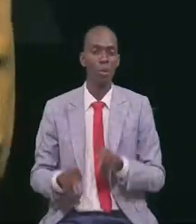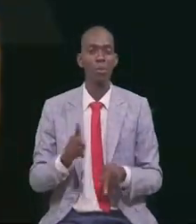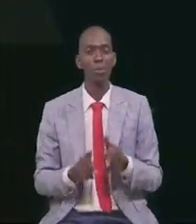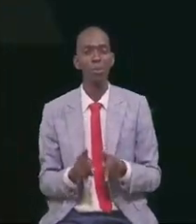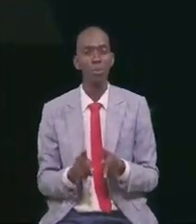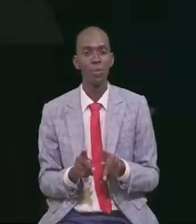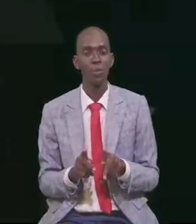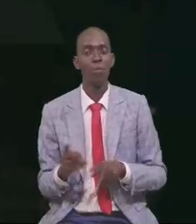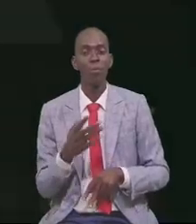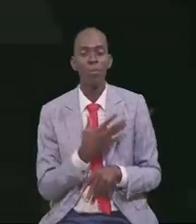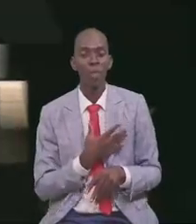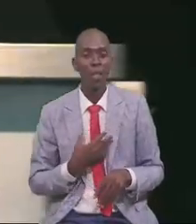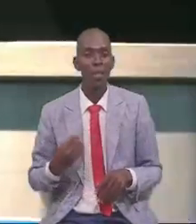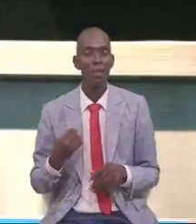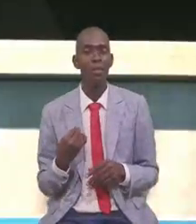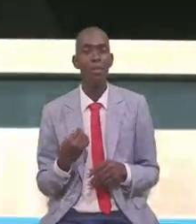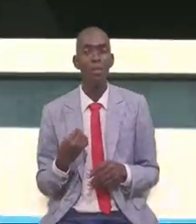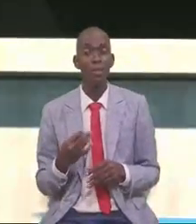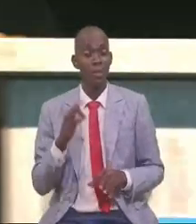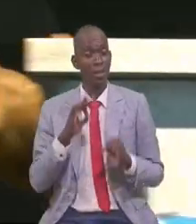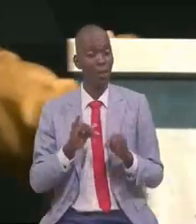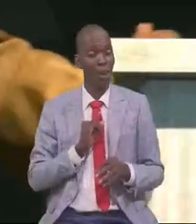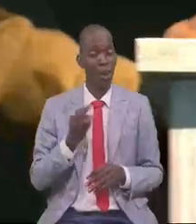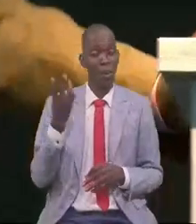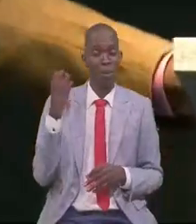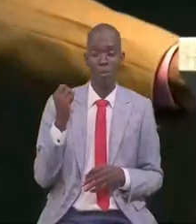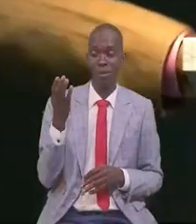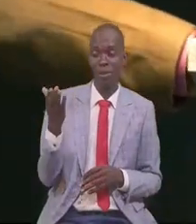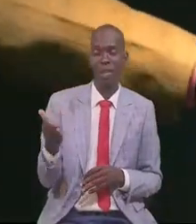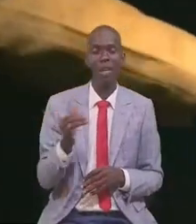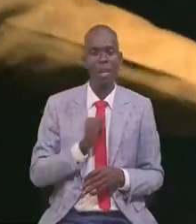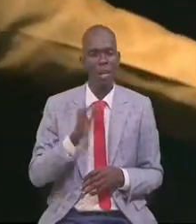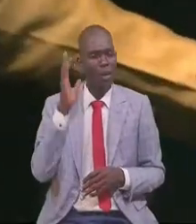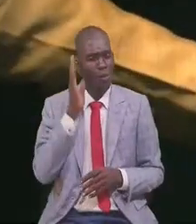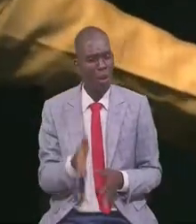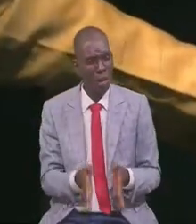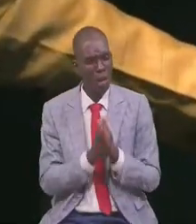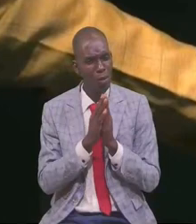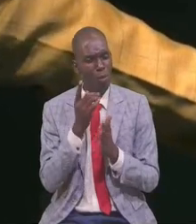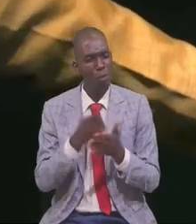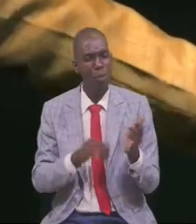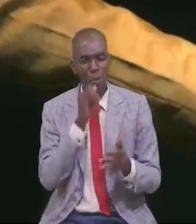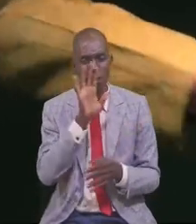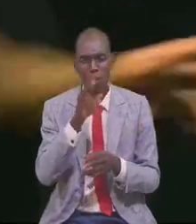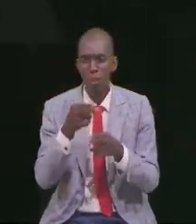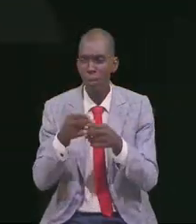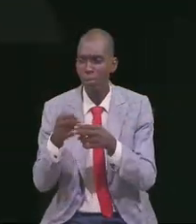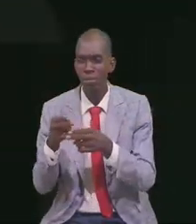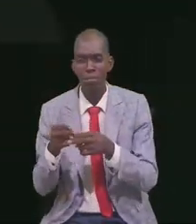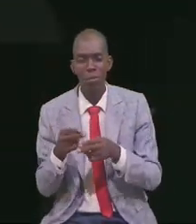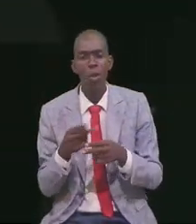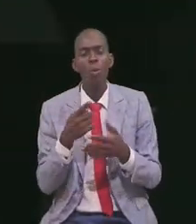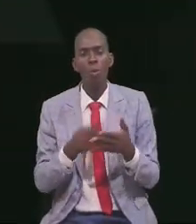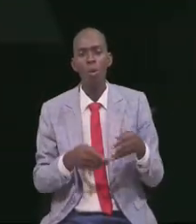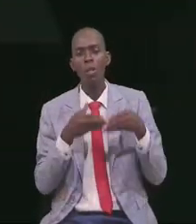quatre. Alors, s'ils étaient là, j'allais dire, quel est votre nom? Qu'est-ce qui vous a amené à